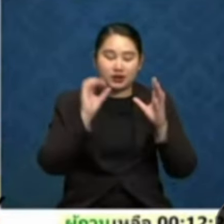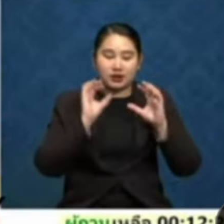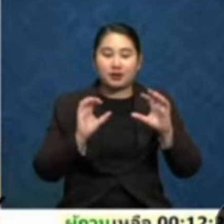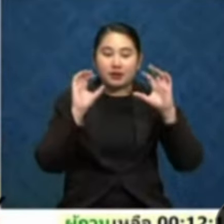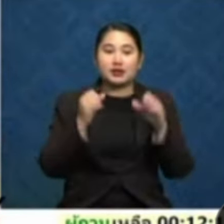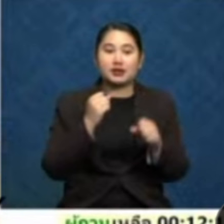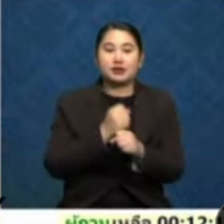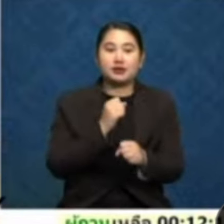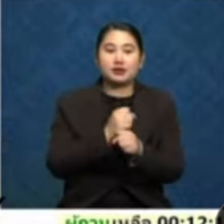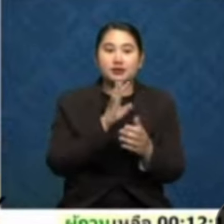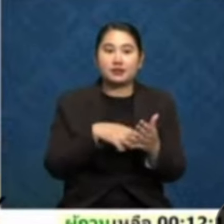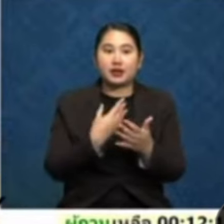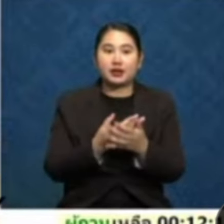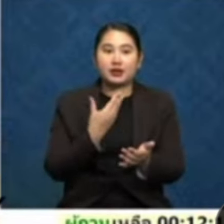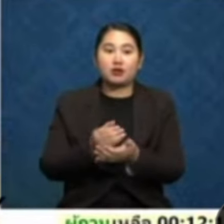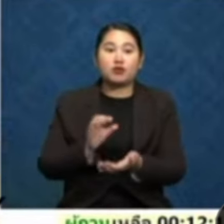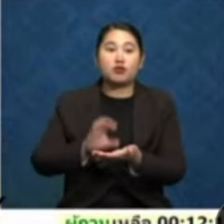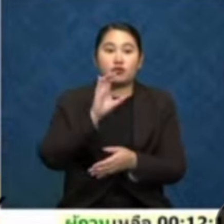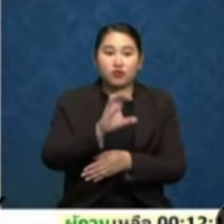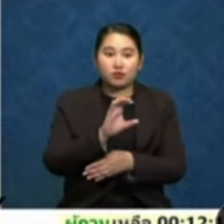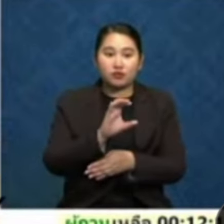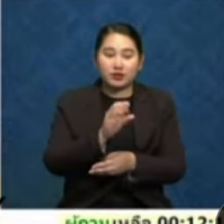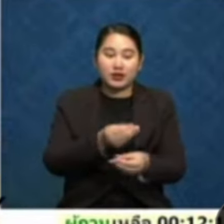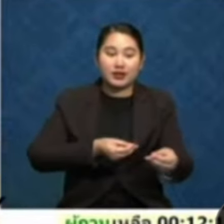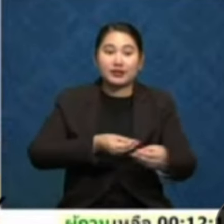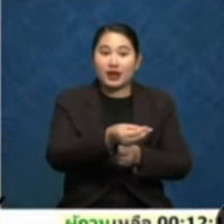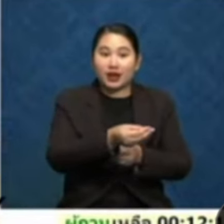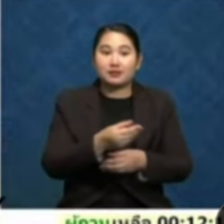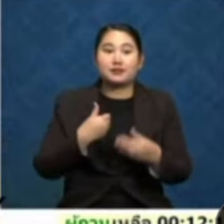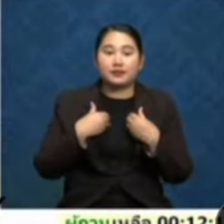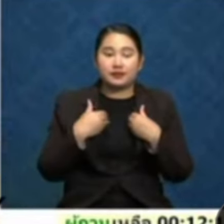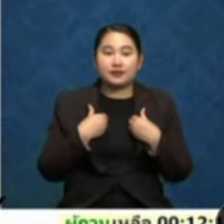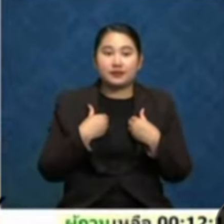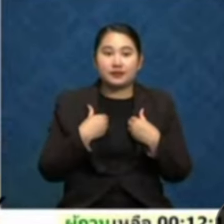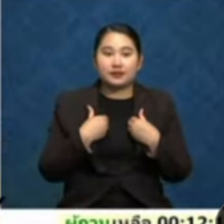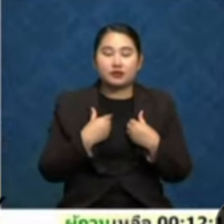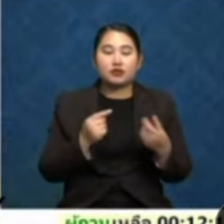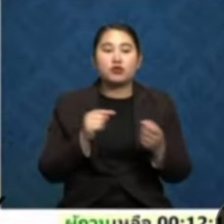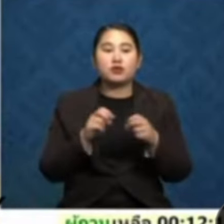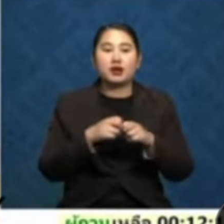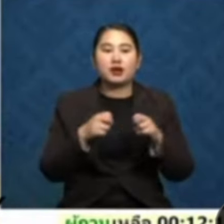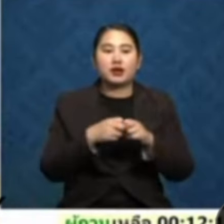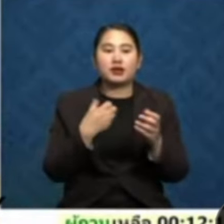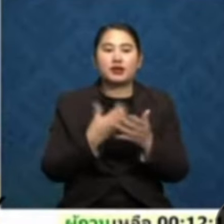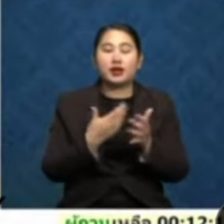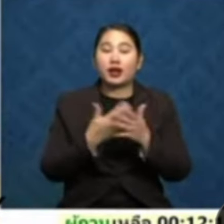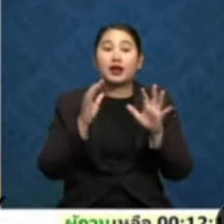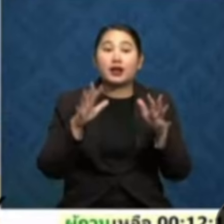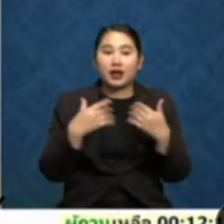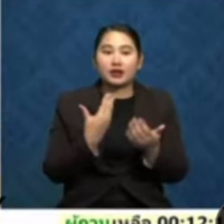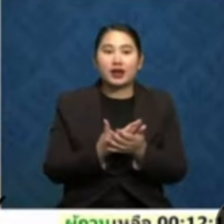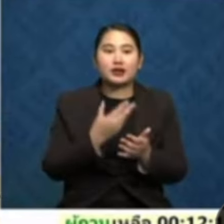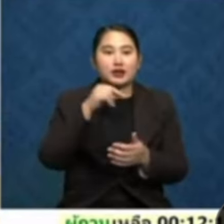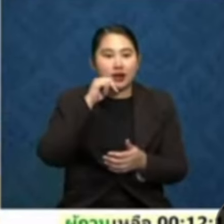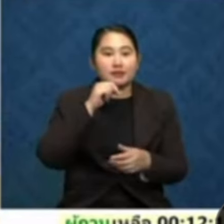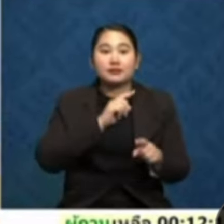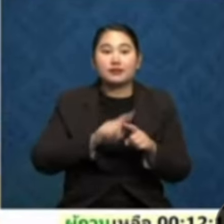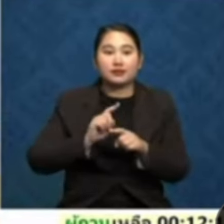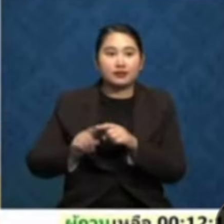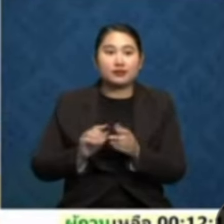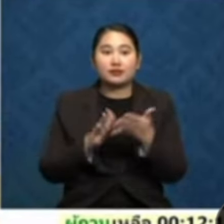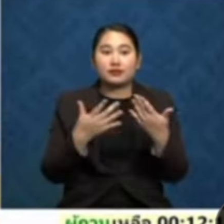ครับมีมาตรการในการส่งงบประมาณลงไปชดเชยให้กับองค์กรปกครองส่วนท้องถิ่นที่ขาดรายได้จากการจัดเก็บค่านับปปาตรง